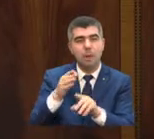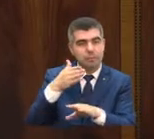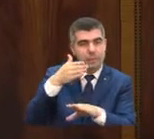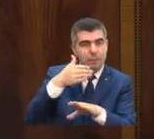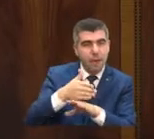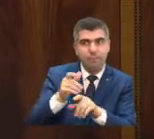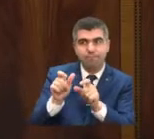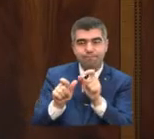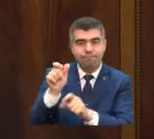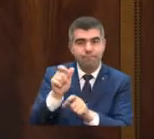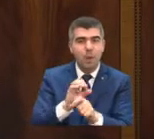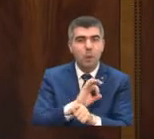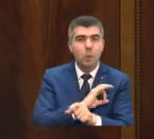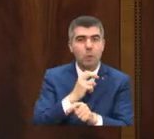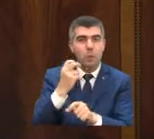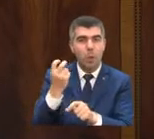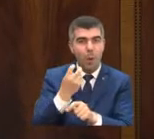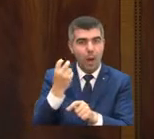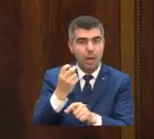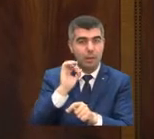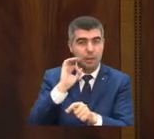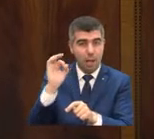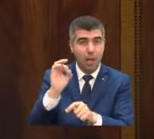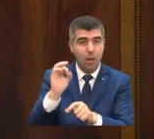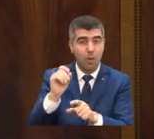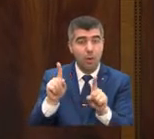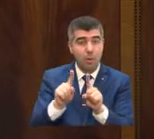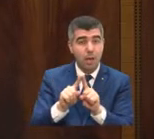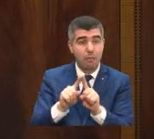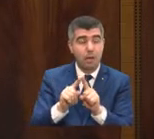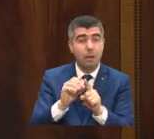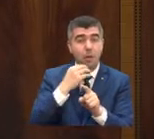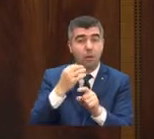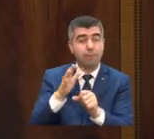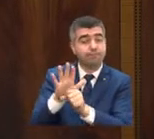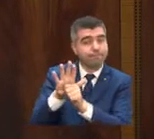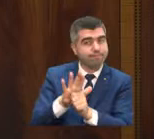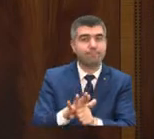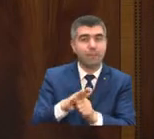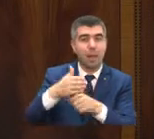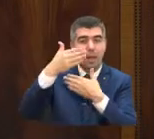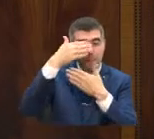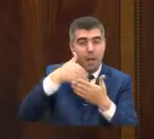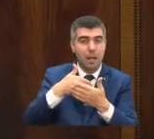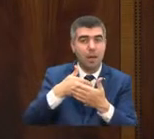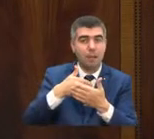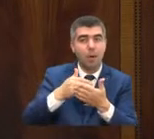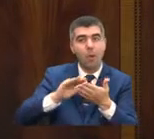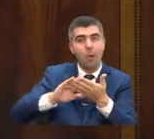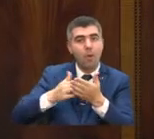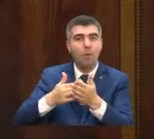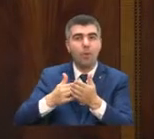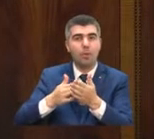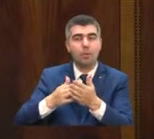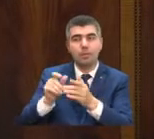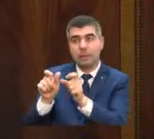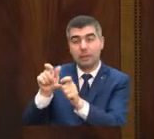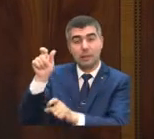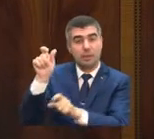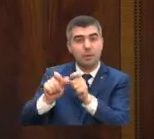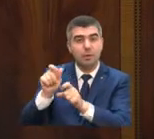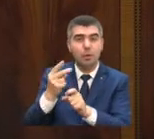اعتبار أنها تحمل في طياتها ضررا وخيانة للوطن ومسا بحياة أشخاص بريئين لا ذنب